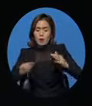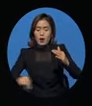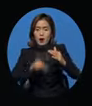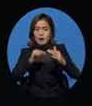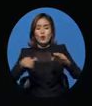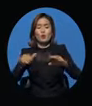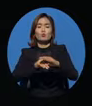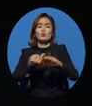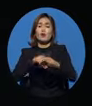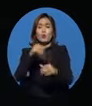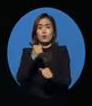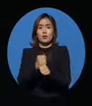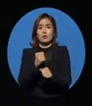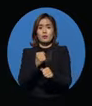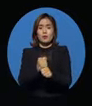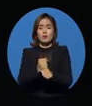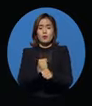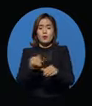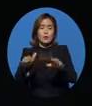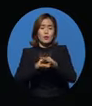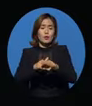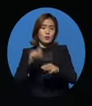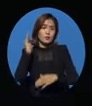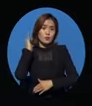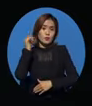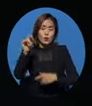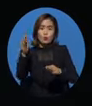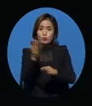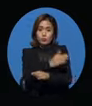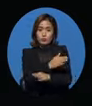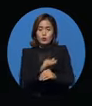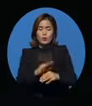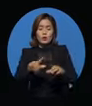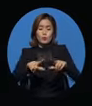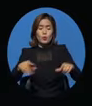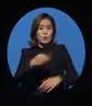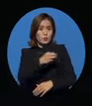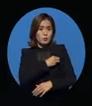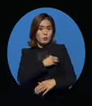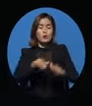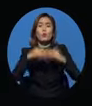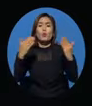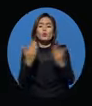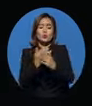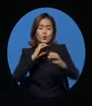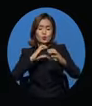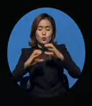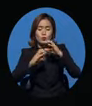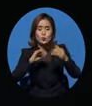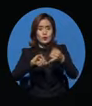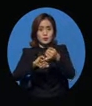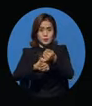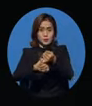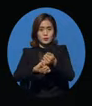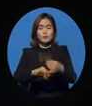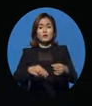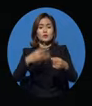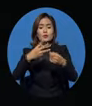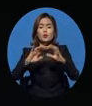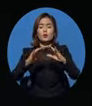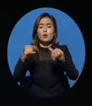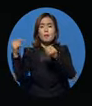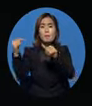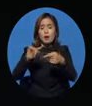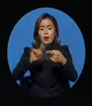문화로 만들고 대통령부터 일반 당 원까지 가감없이 소통 하겠읍니다 실제 국민이